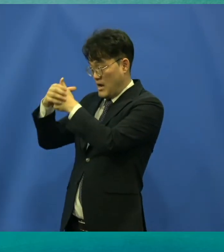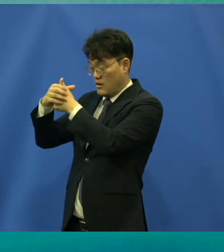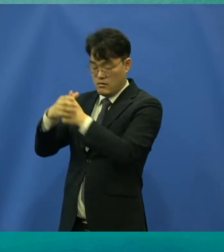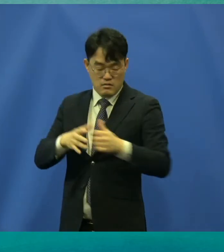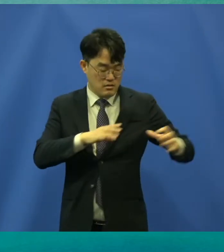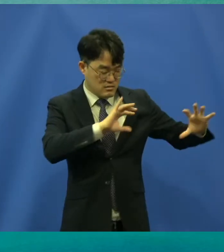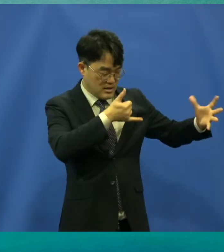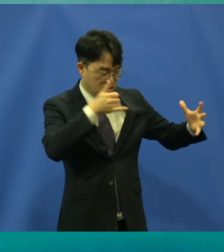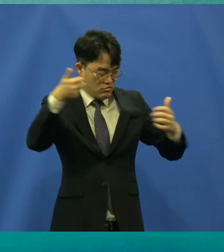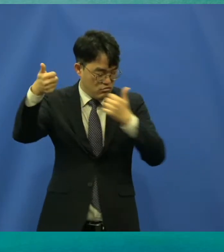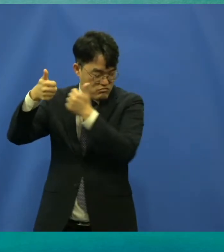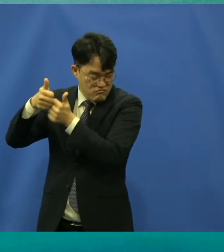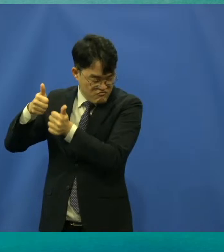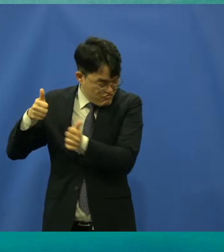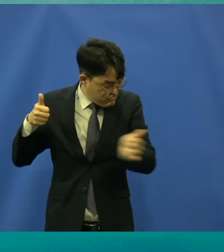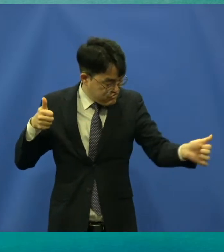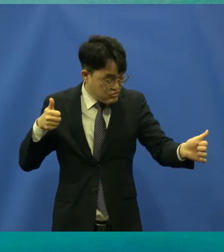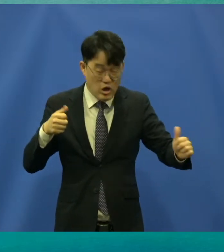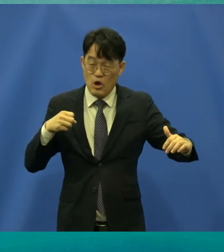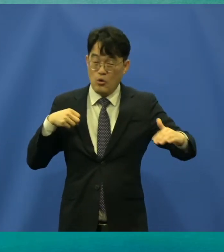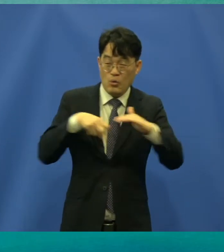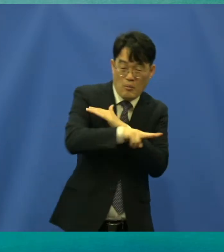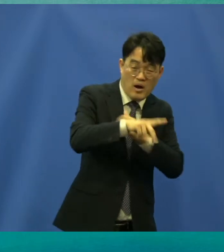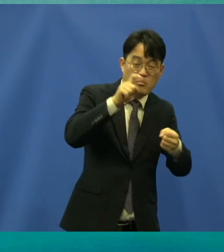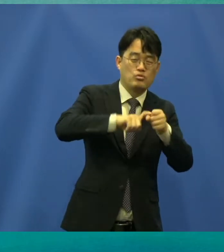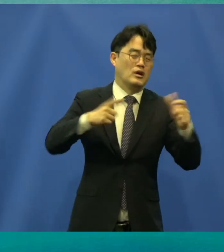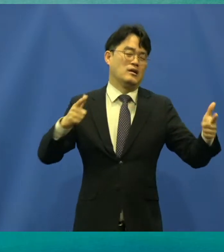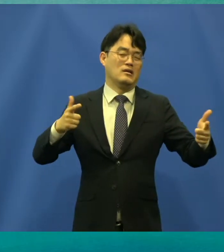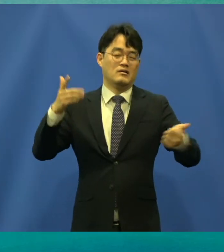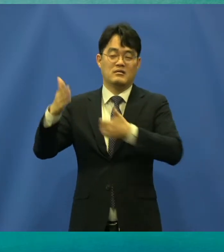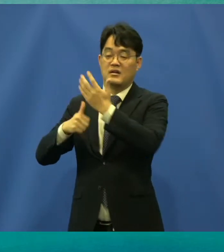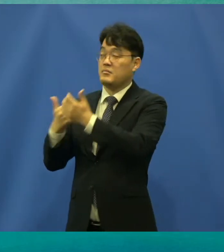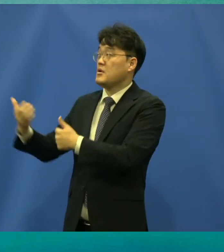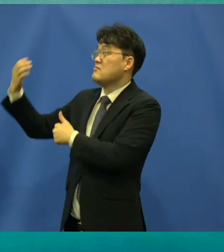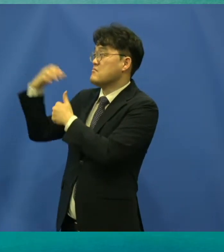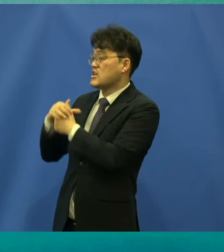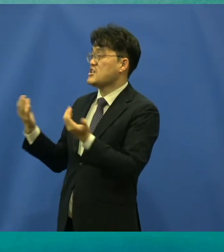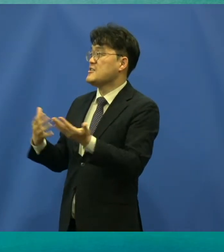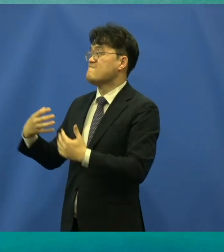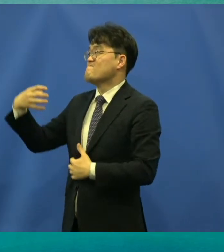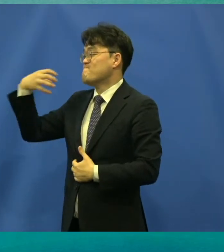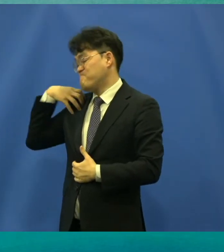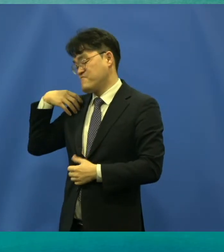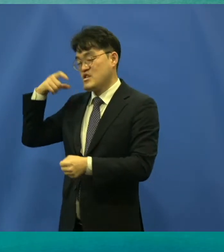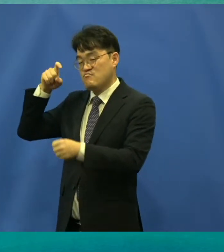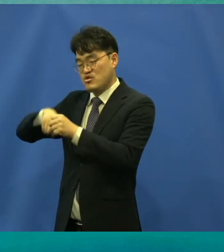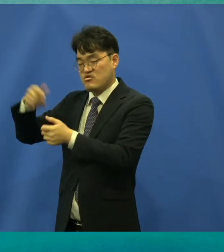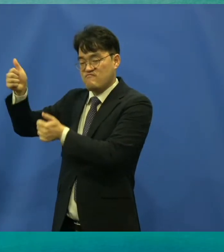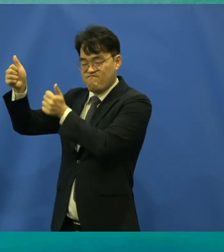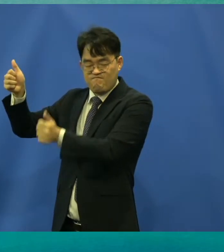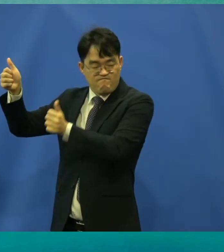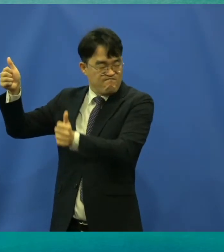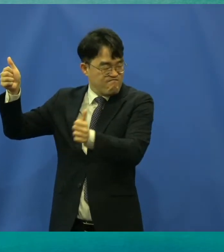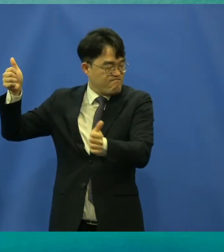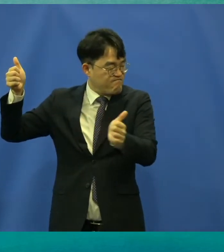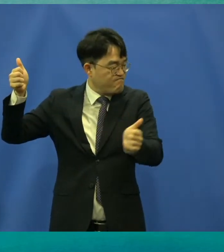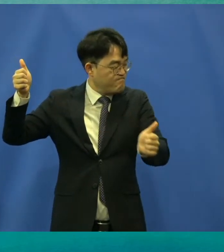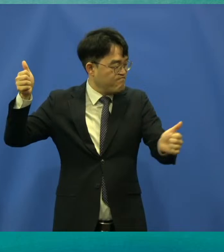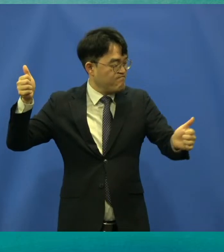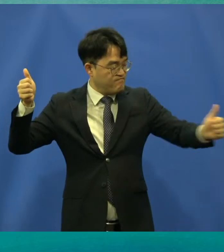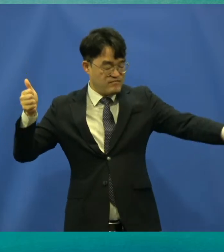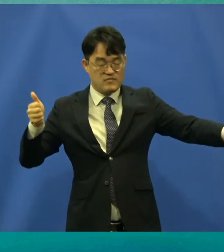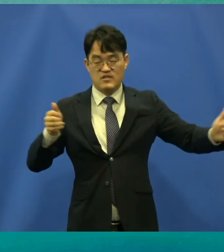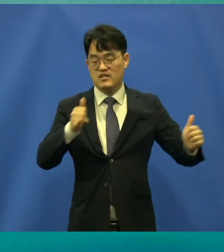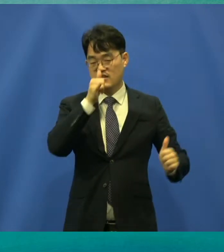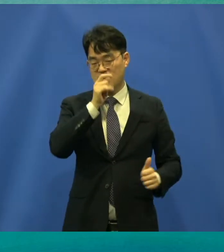눈물겹습니다. 여러분, 우리는 죽었다가 다시 살아난 사람들입니다. 우리 모두 다시 찾아와